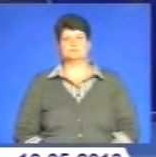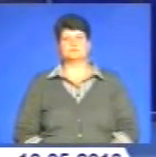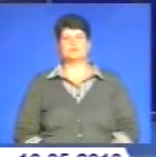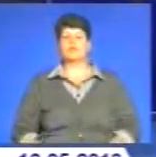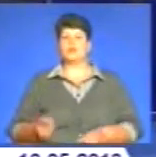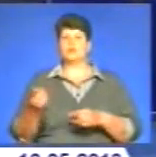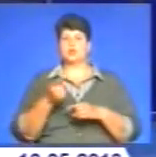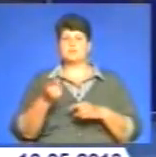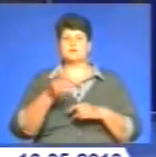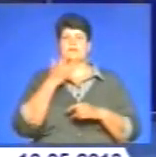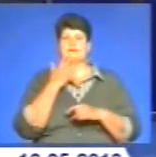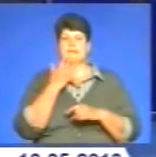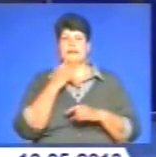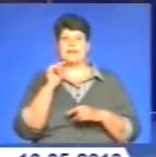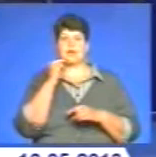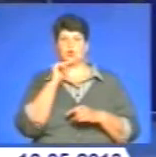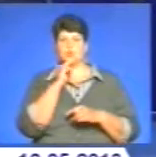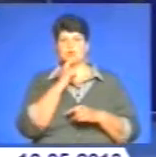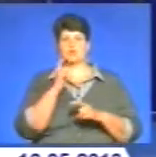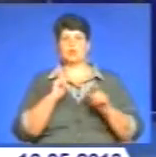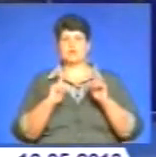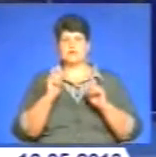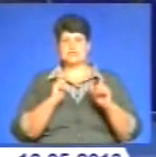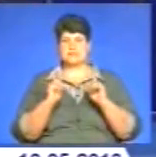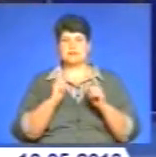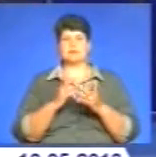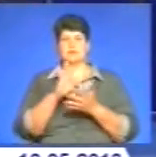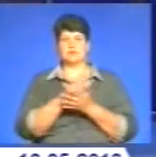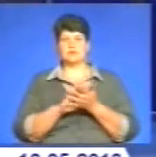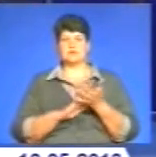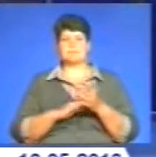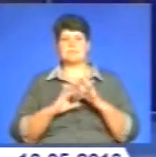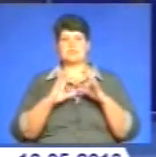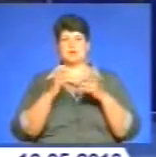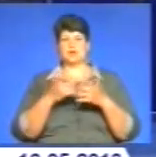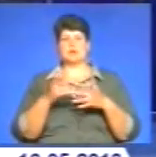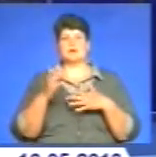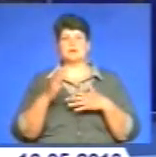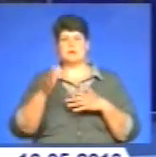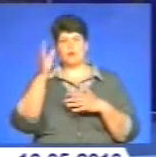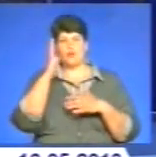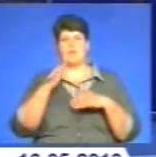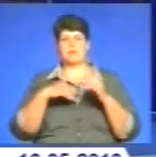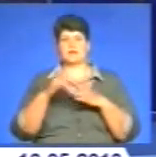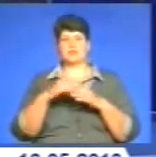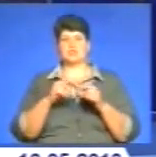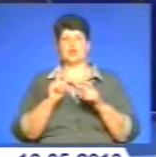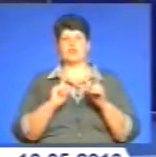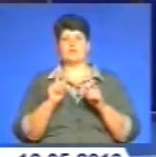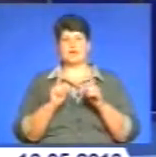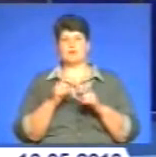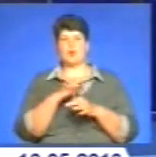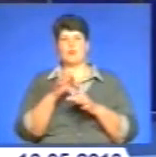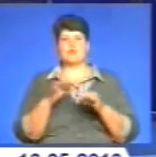у у Тернопільському Національному економічному університеті триває міжнародна науково-практична конференція обговорити